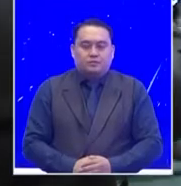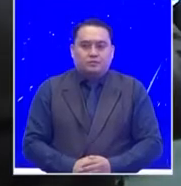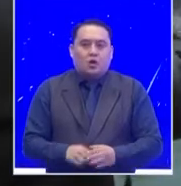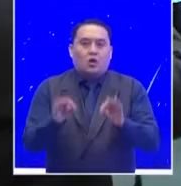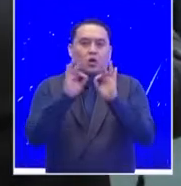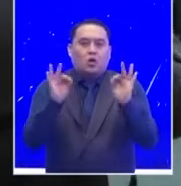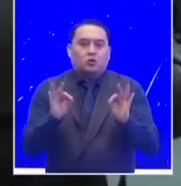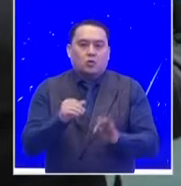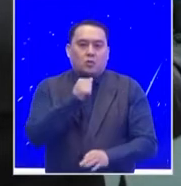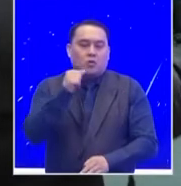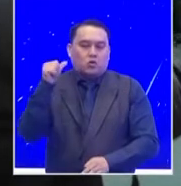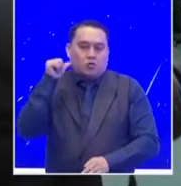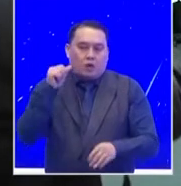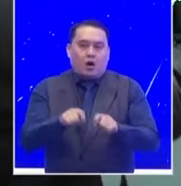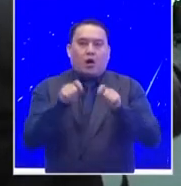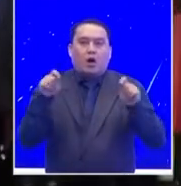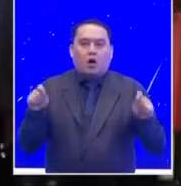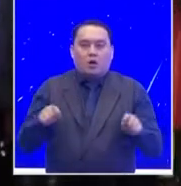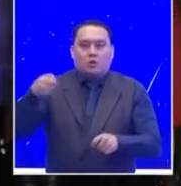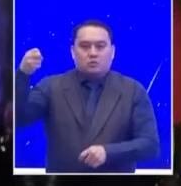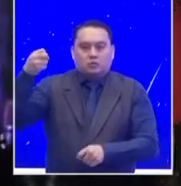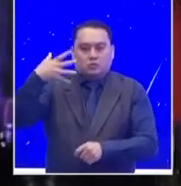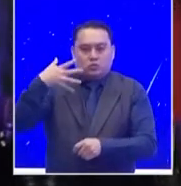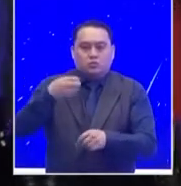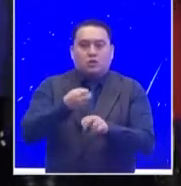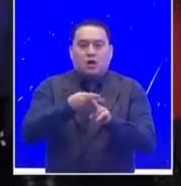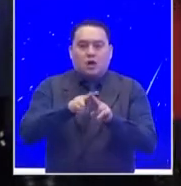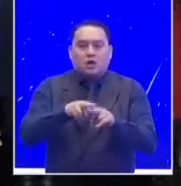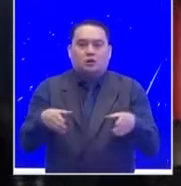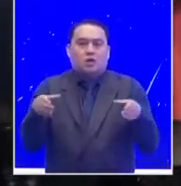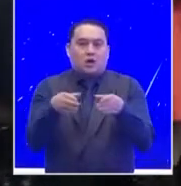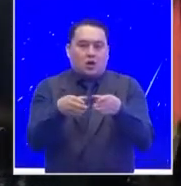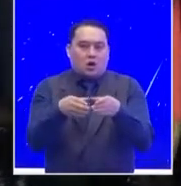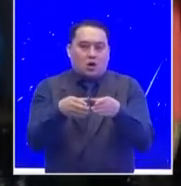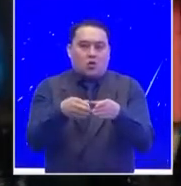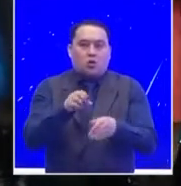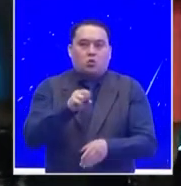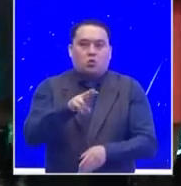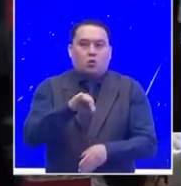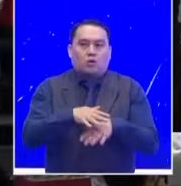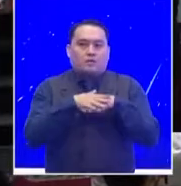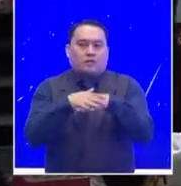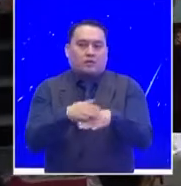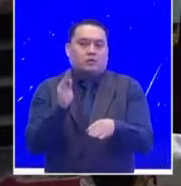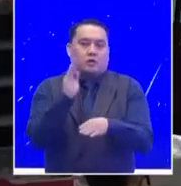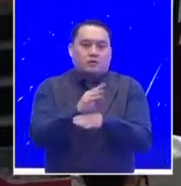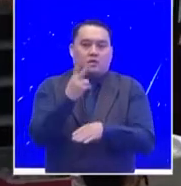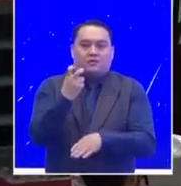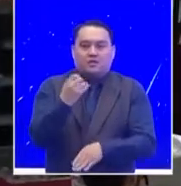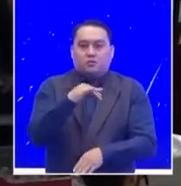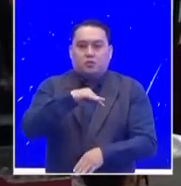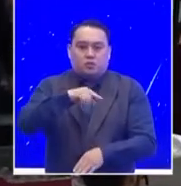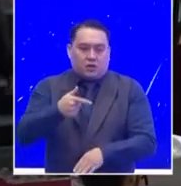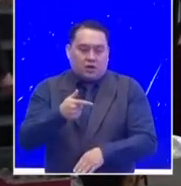Осенью прошлого года, в момент открытия солнечной электростанции, компания «Эневерскен Куат» выделила дополнительно 200 миллионов